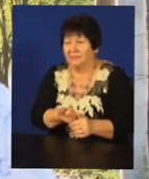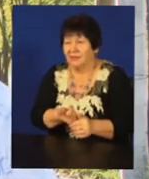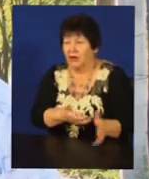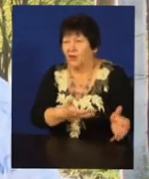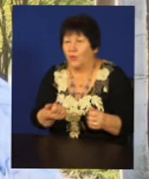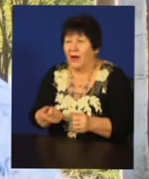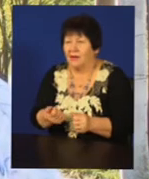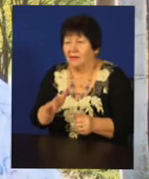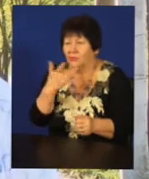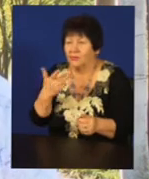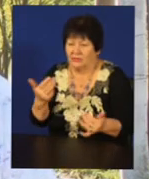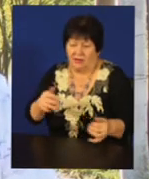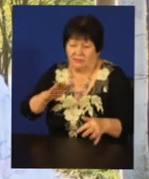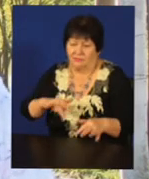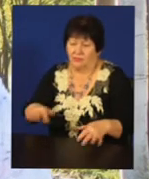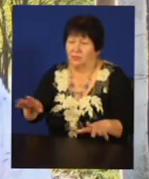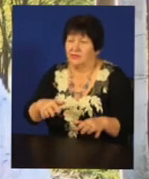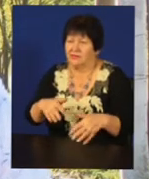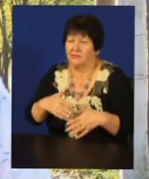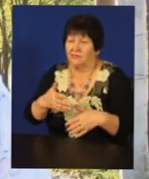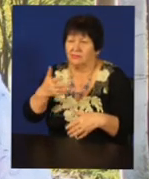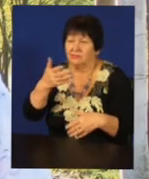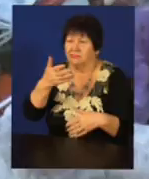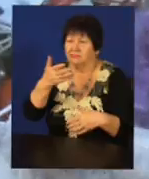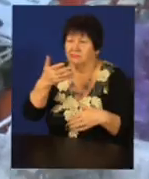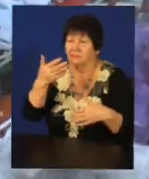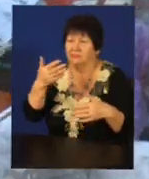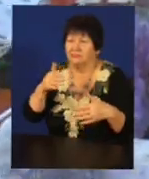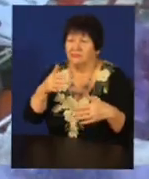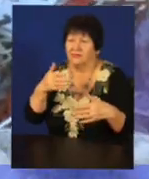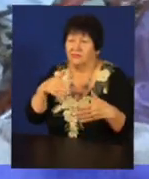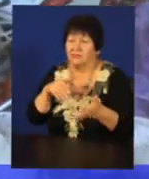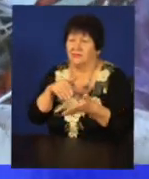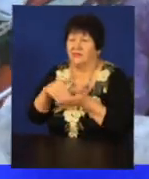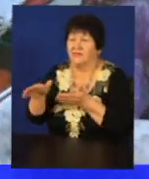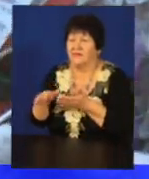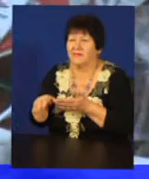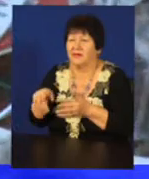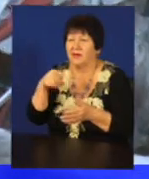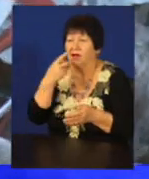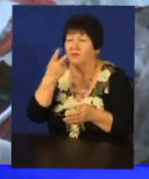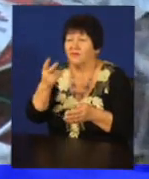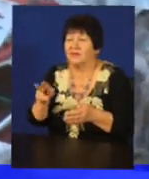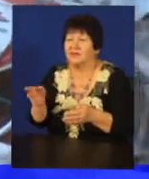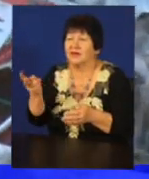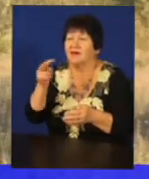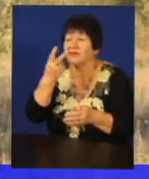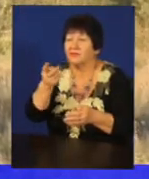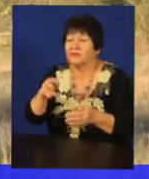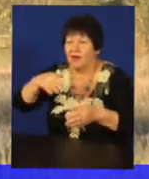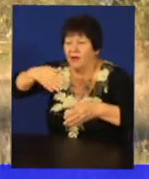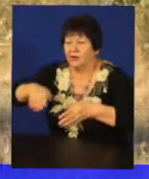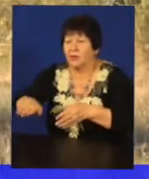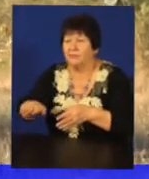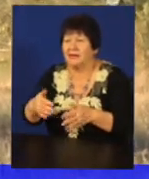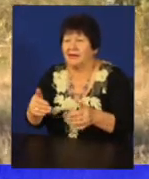săptămână. Și lua, dar pe urmă nu știu de ce s-o dizes. Ne-am convins de acest fapt vizitând groapa de gunoi